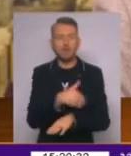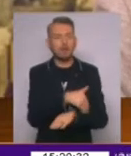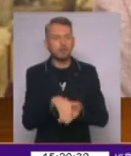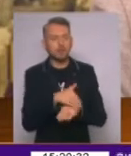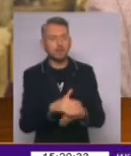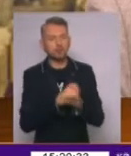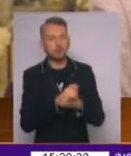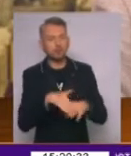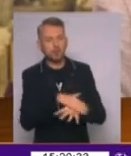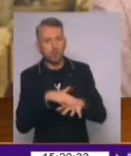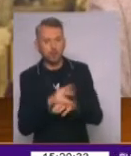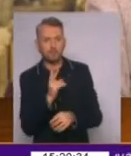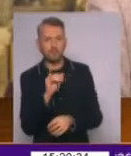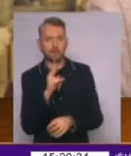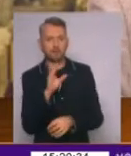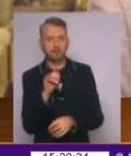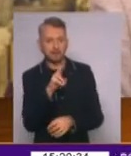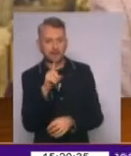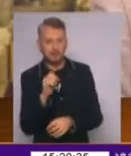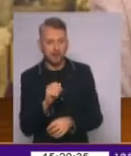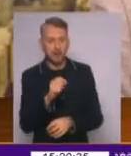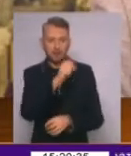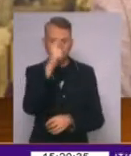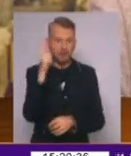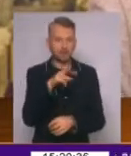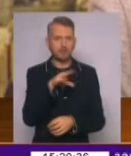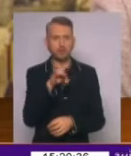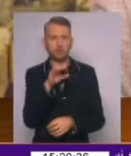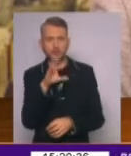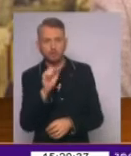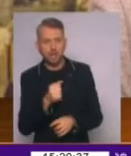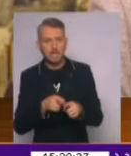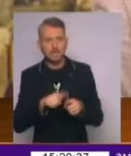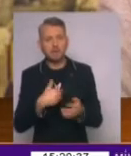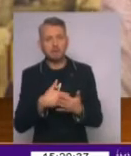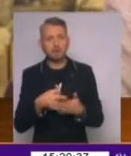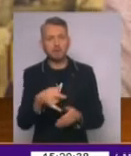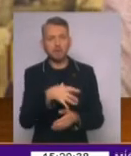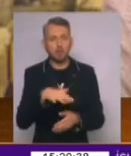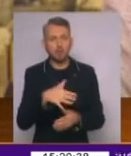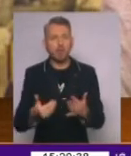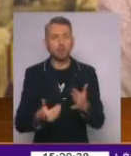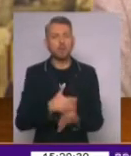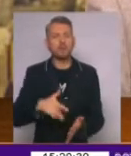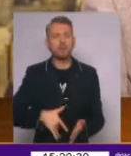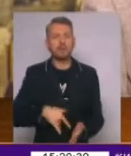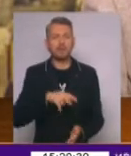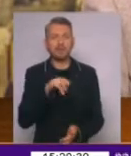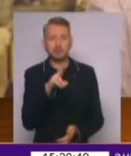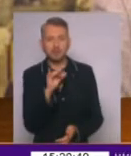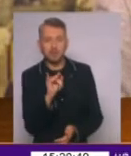Дружби Народівки, Квідзе, Чеська, Матросова, Підвисоцького. Тобто це приблизно район Новопечерських Липок, так, де і так